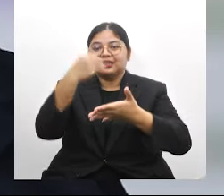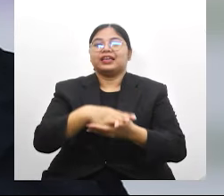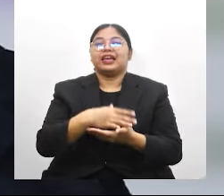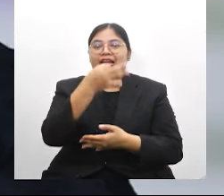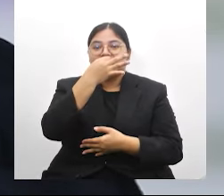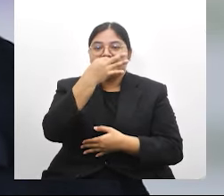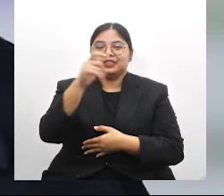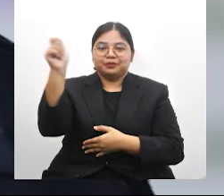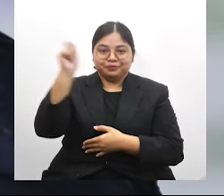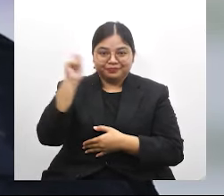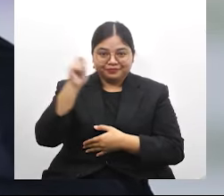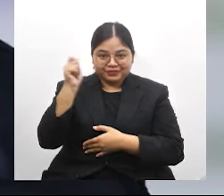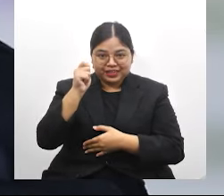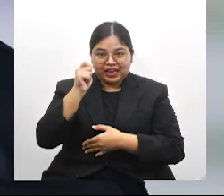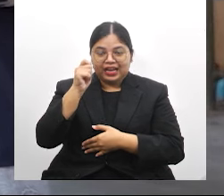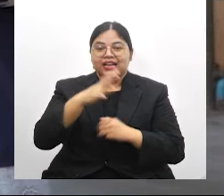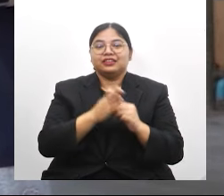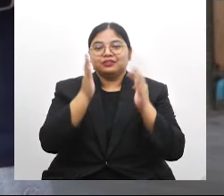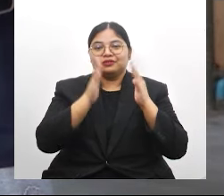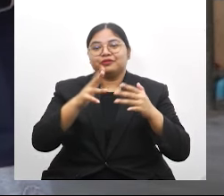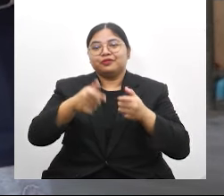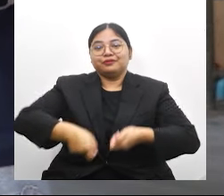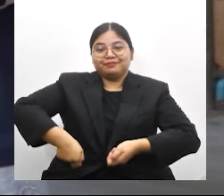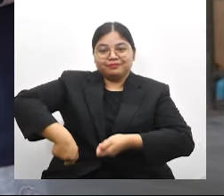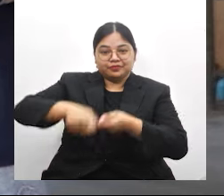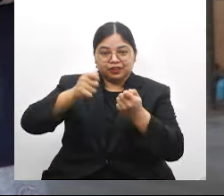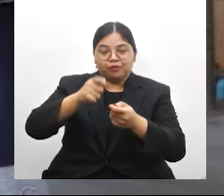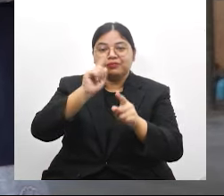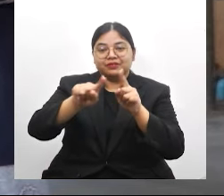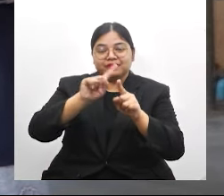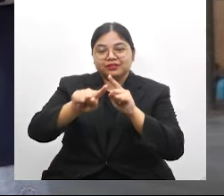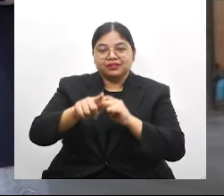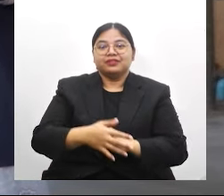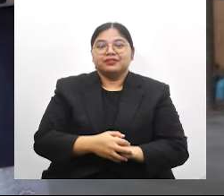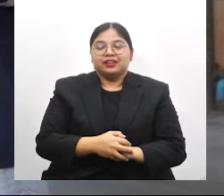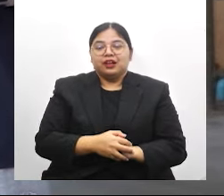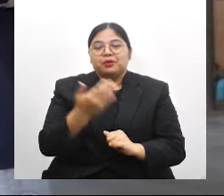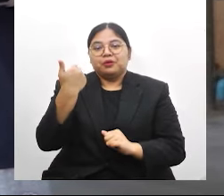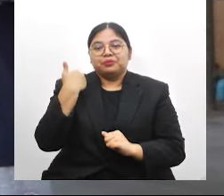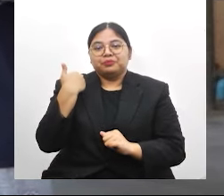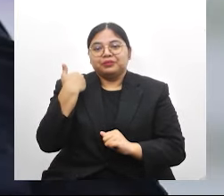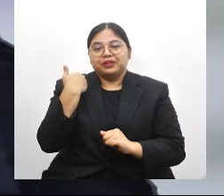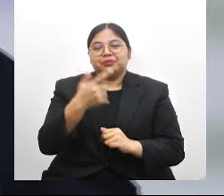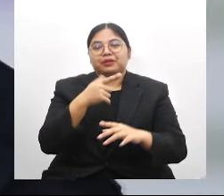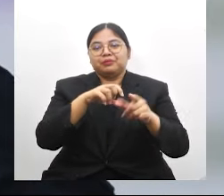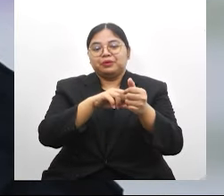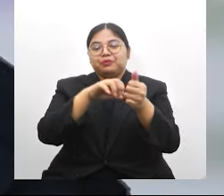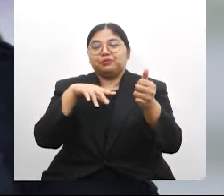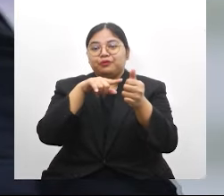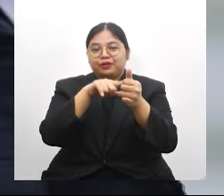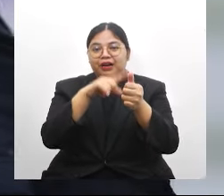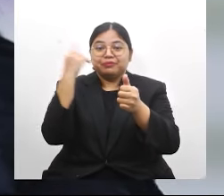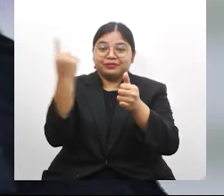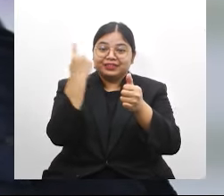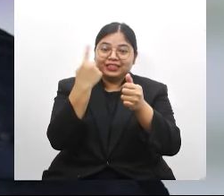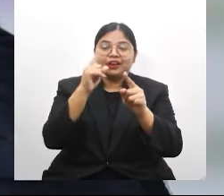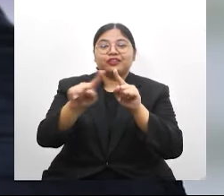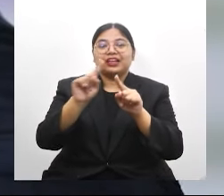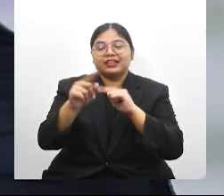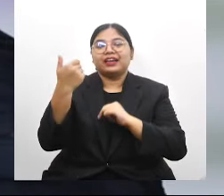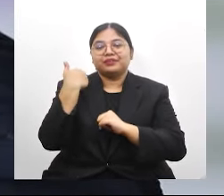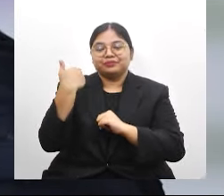สนามกอล์ฟเป็นการสร้างอาชีพค่ะให้กับนักเรียนเตรียมที่จะเป็นผู้ประกอบการนำเที่ยวค่ะโดยวันนี้นะคะทุกท่านจะได้พบกับคณะ